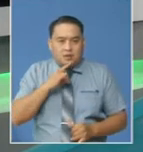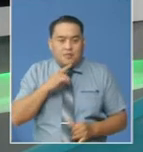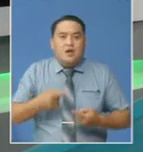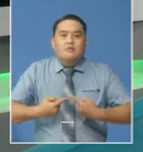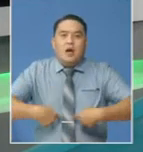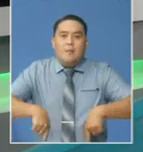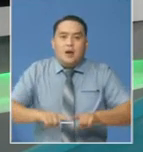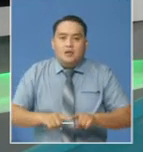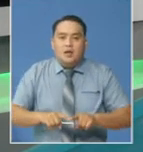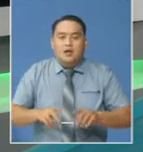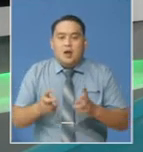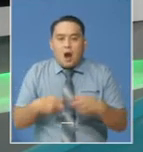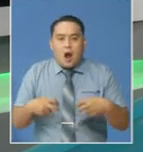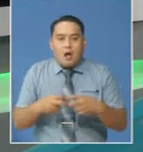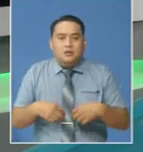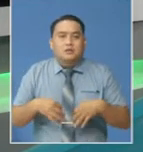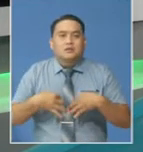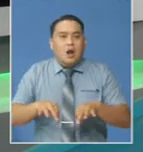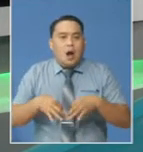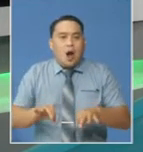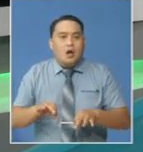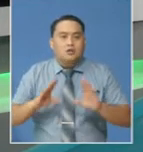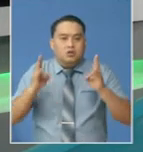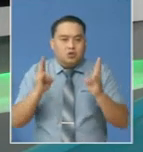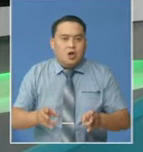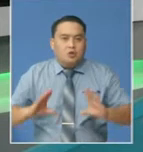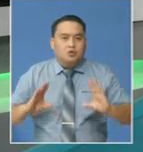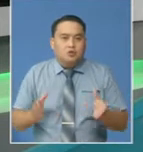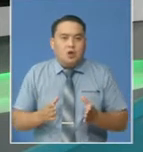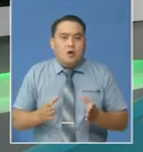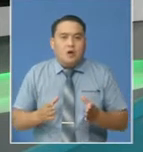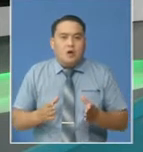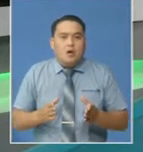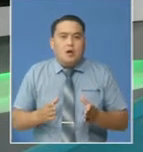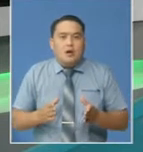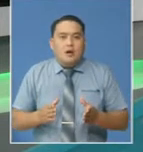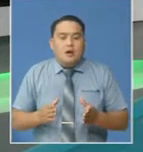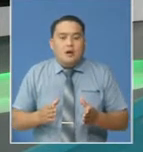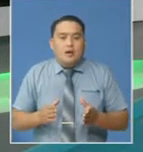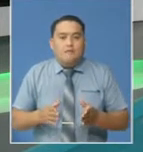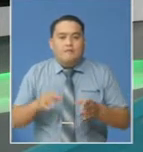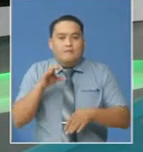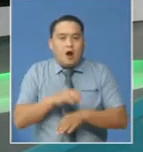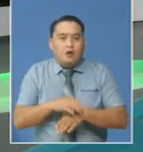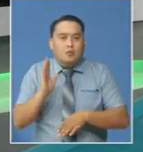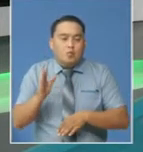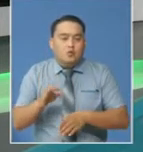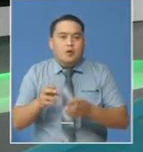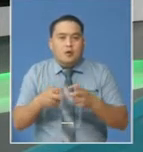Казахстан. Департаментом по расследованию транспортных происшествий и инцидентов МИР РК по факту будет